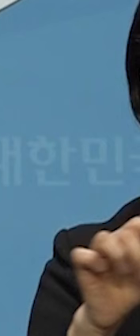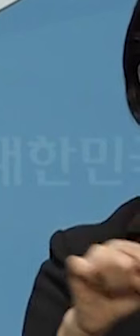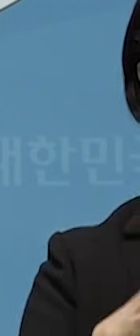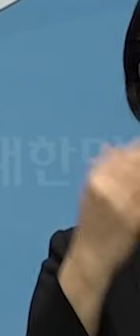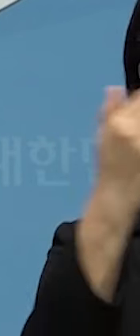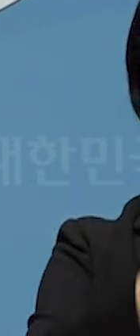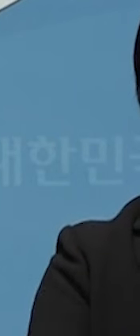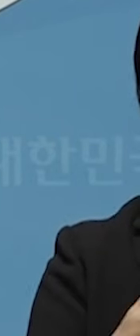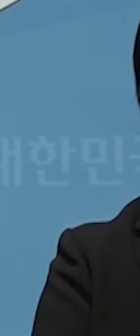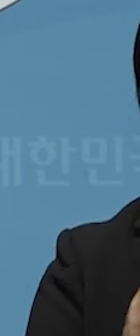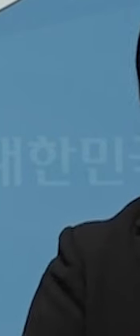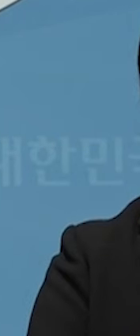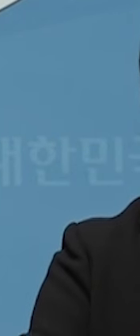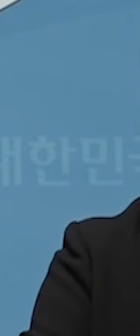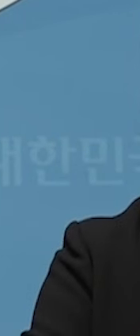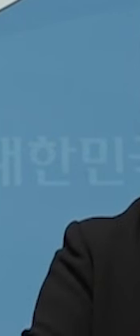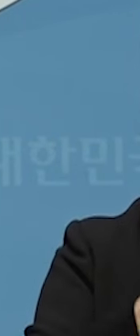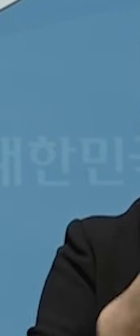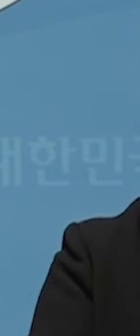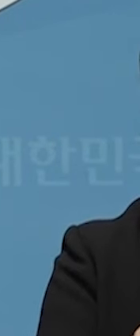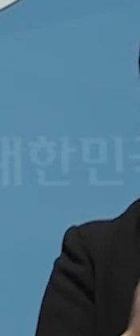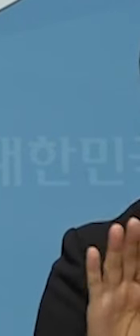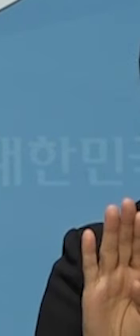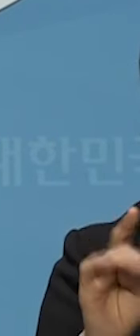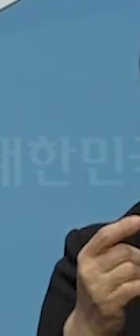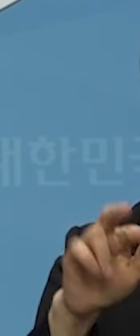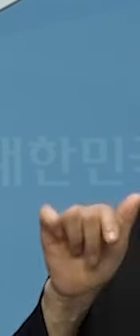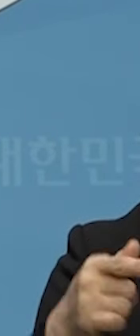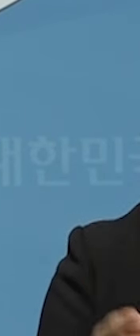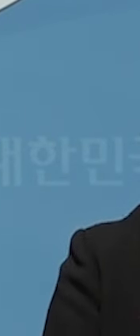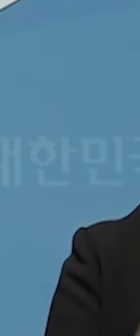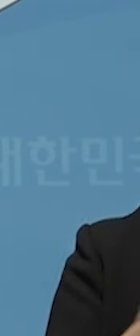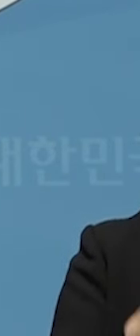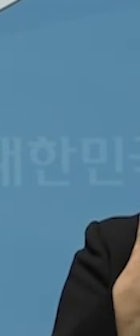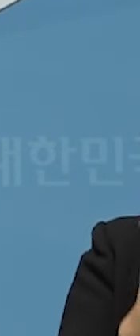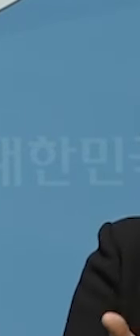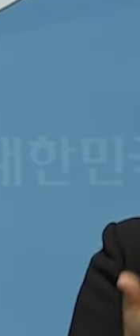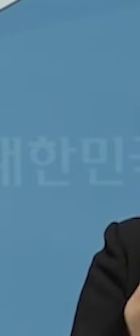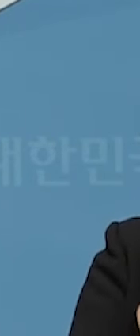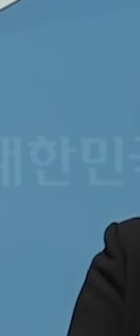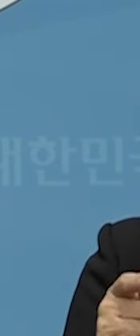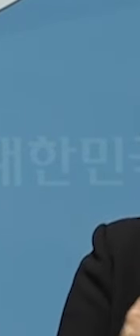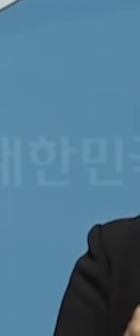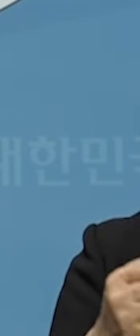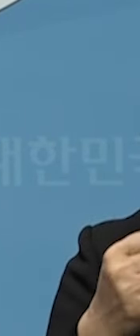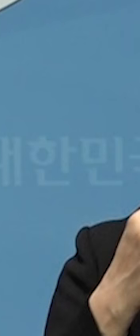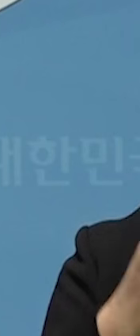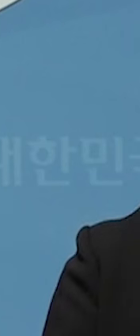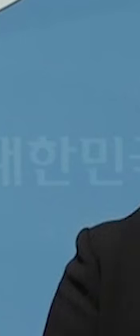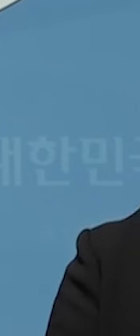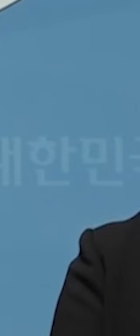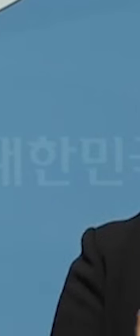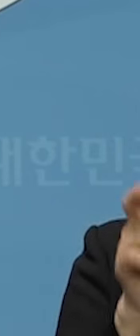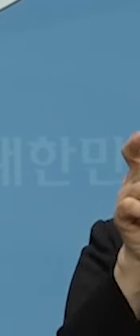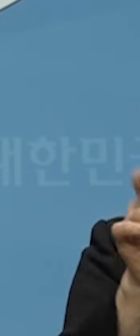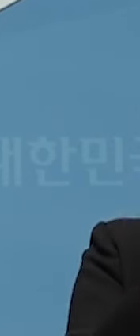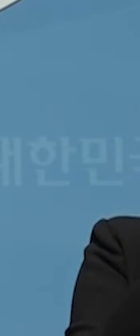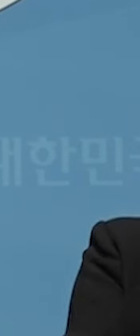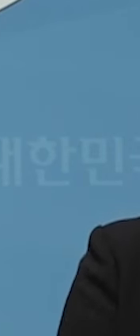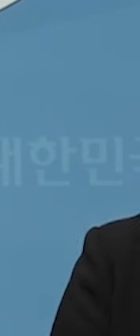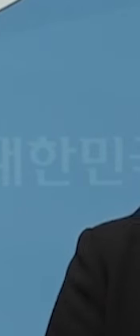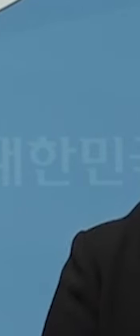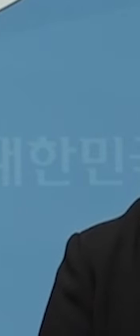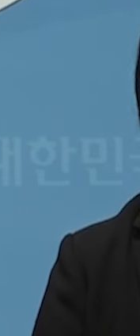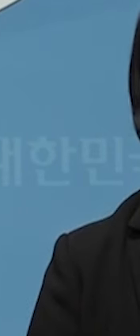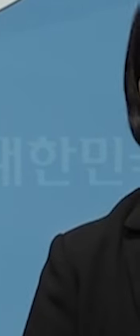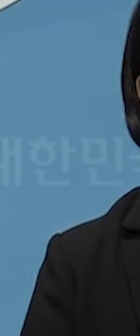등으로 세계복권협회 건전성 평가에서 10년 연속 최고 등급을 받은 바